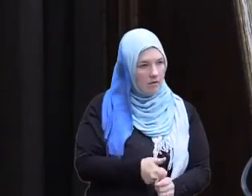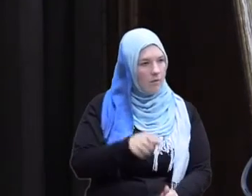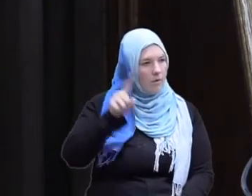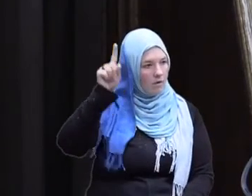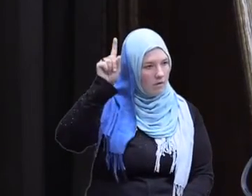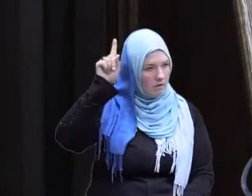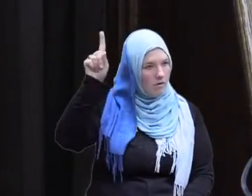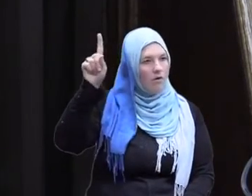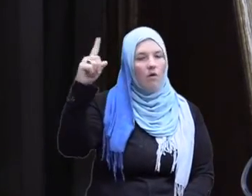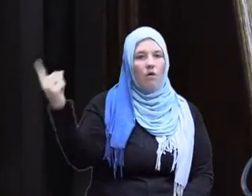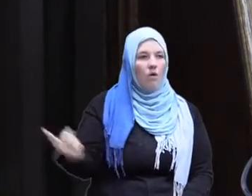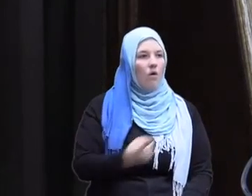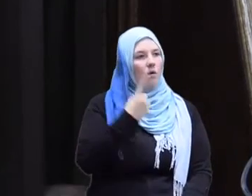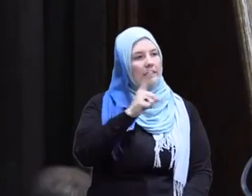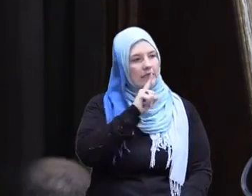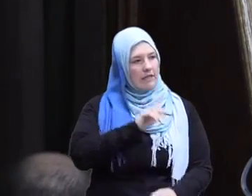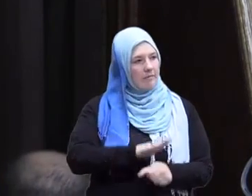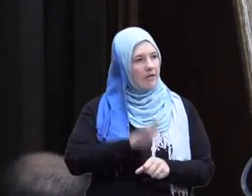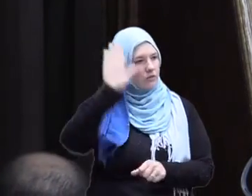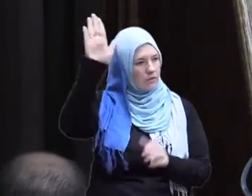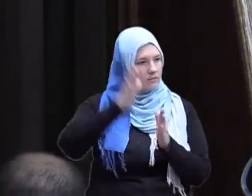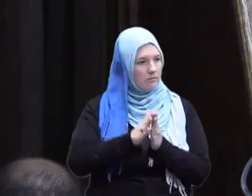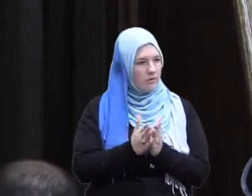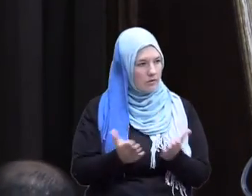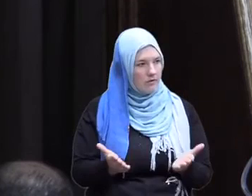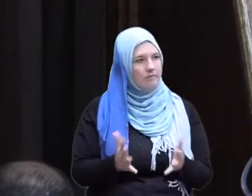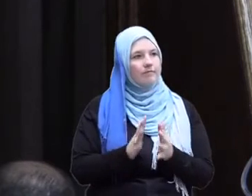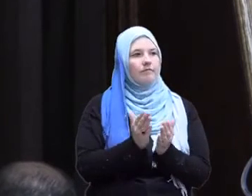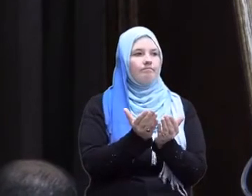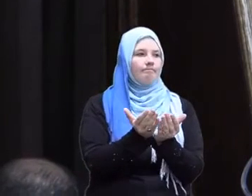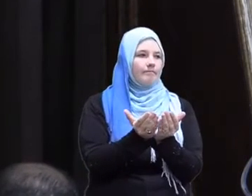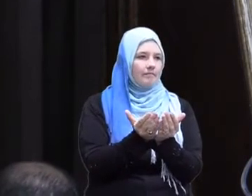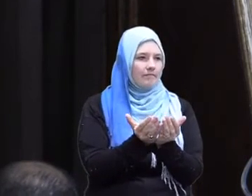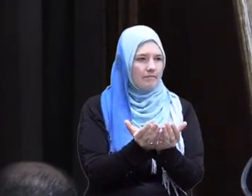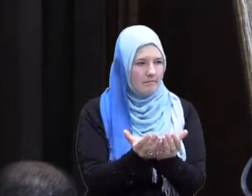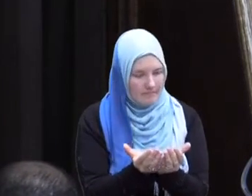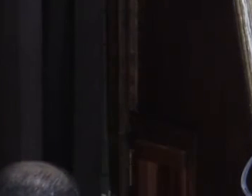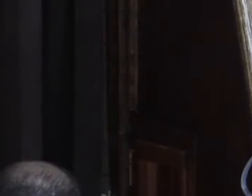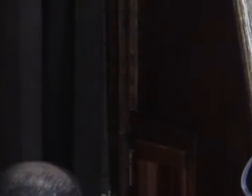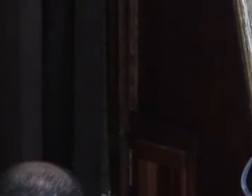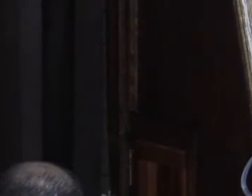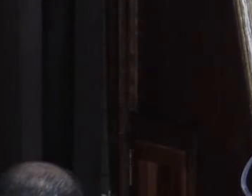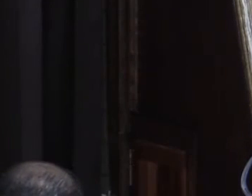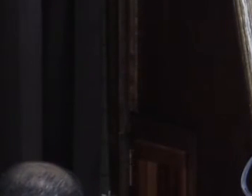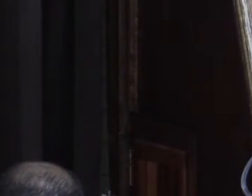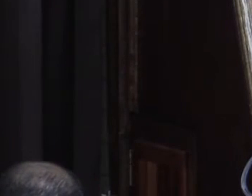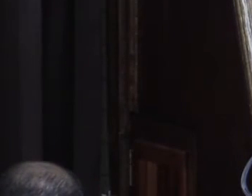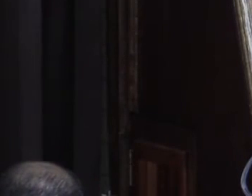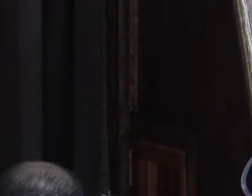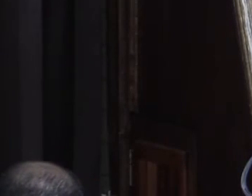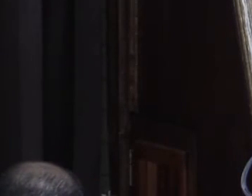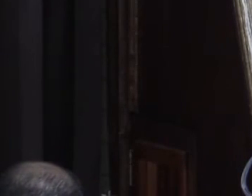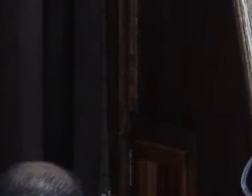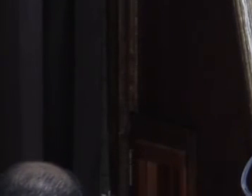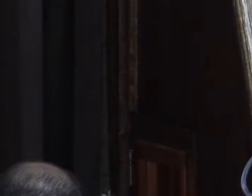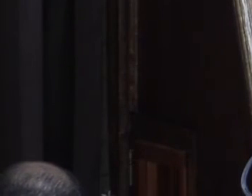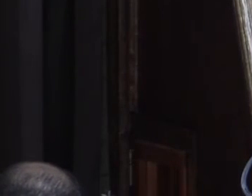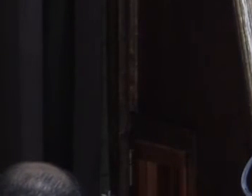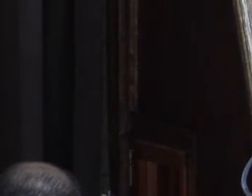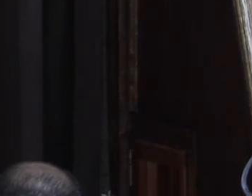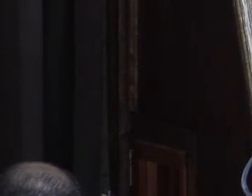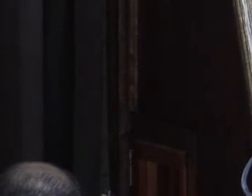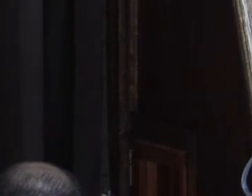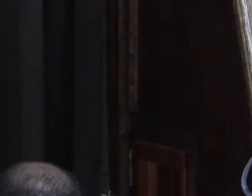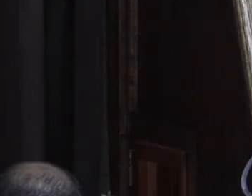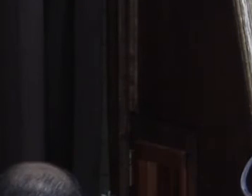be committed to His book. Allahumma ahdina fi man hadayt, wa afina fi man afayt, wa tawallana fi man